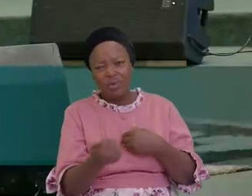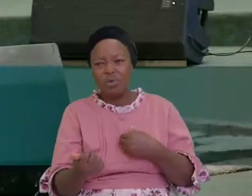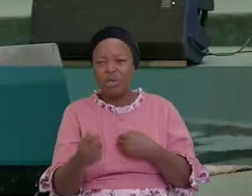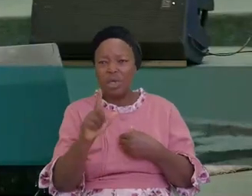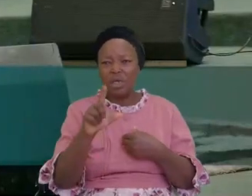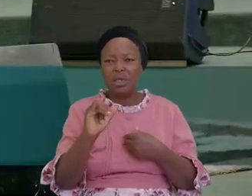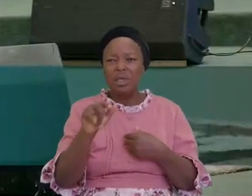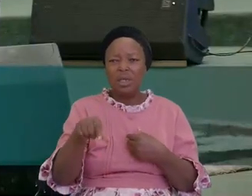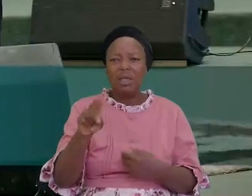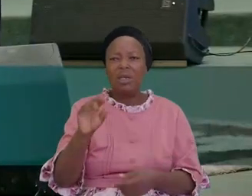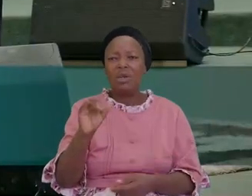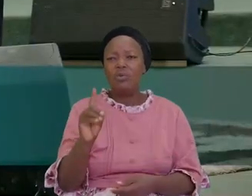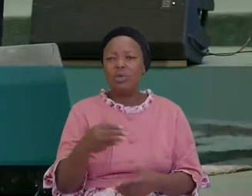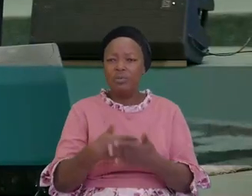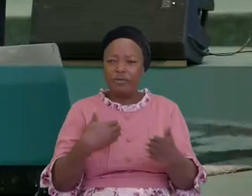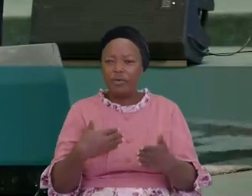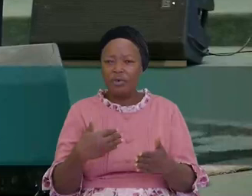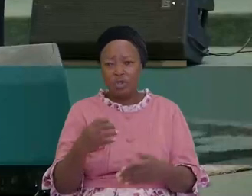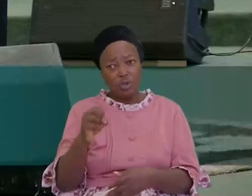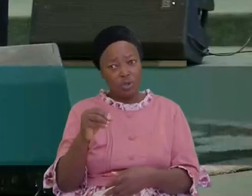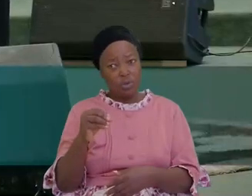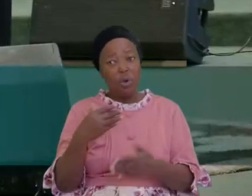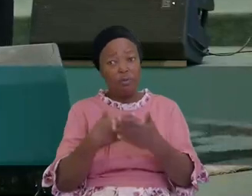contenait un autre liquide avant.